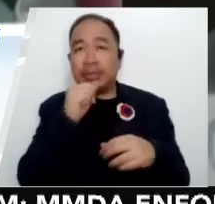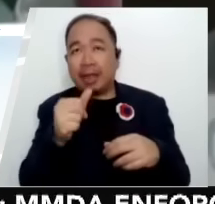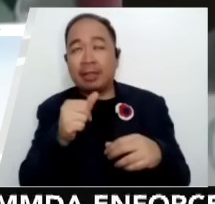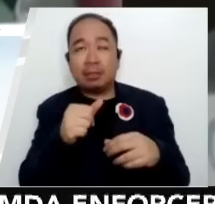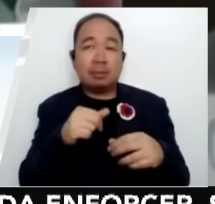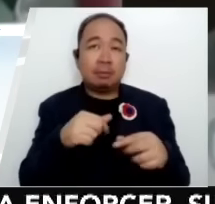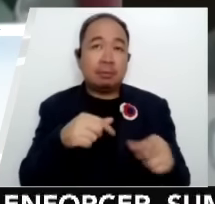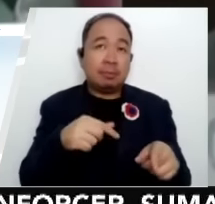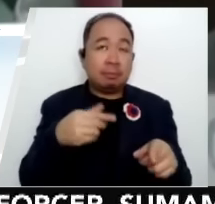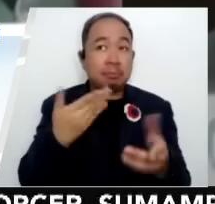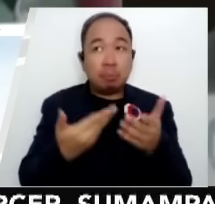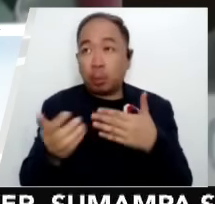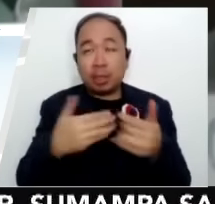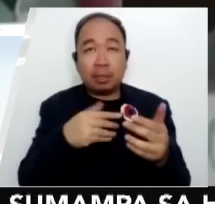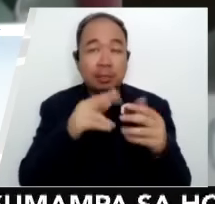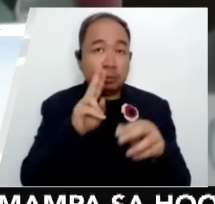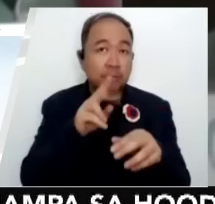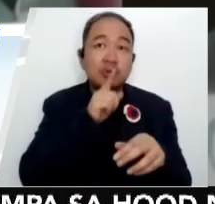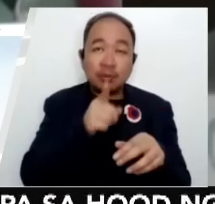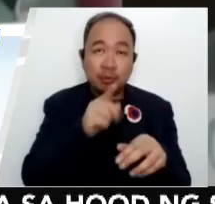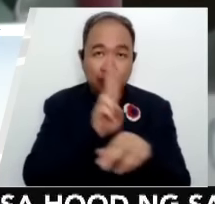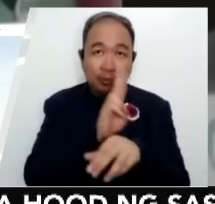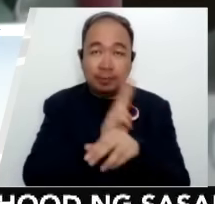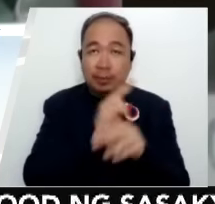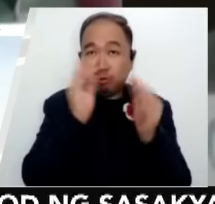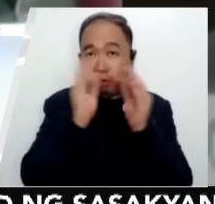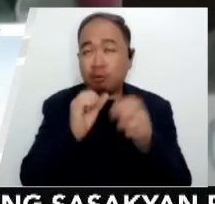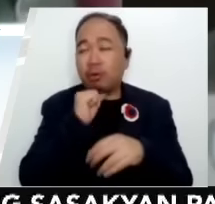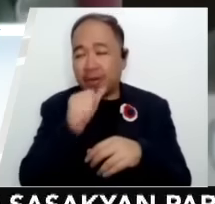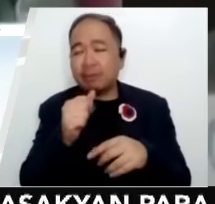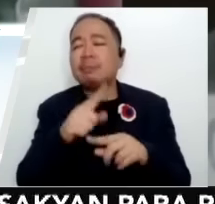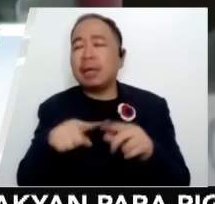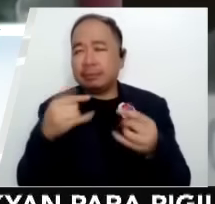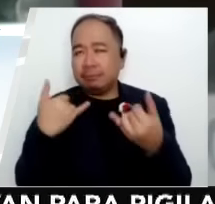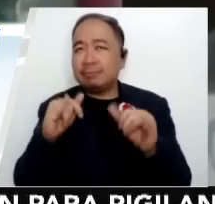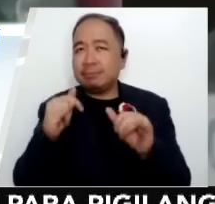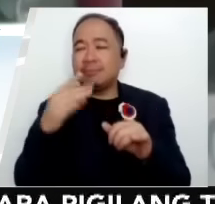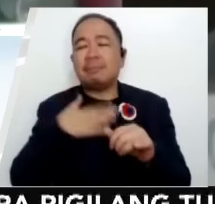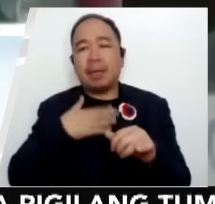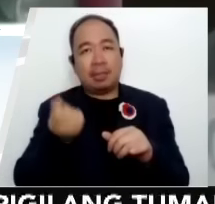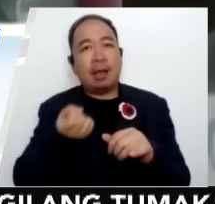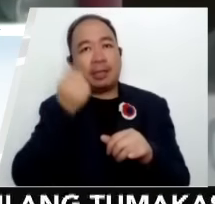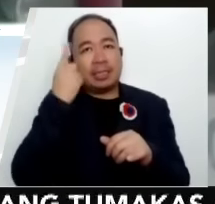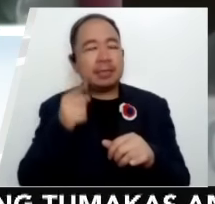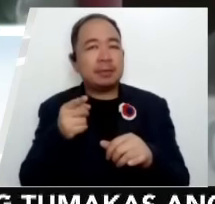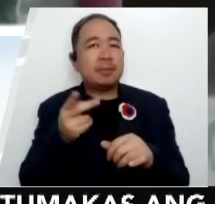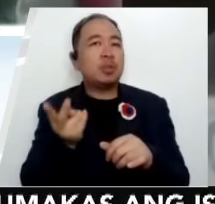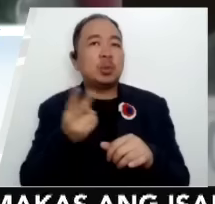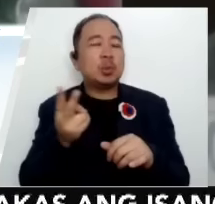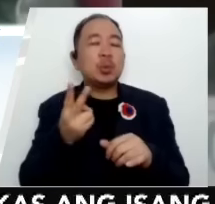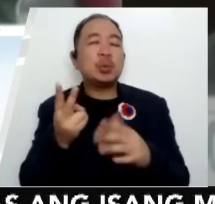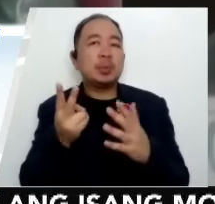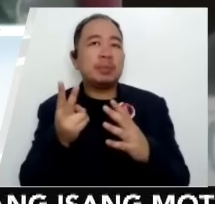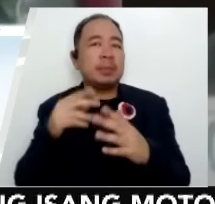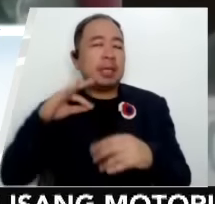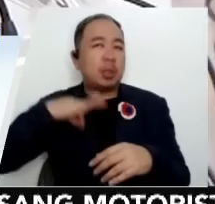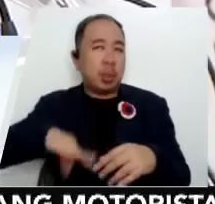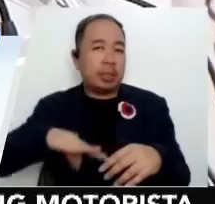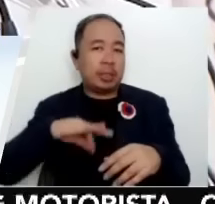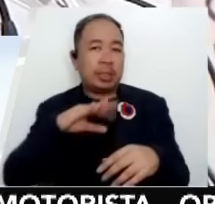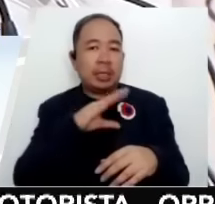wala, yon ang pag-intindi ko sa dalawang klase ng reward at saka